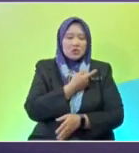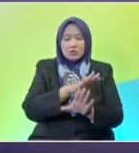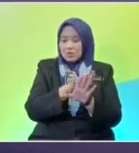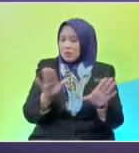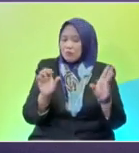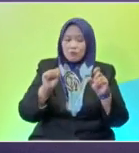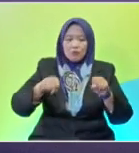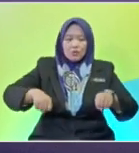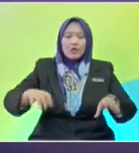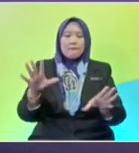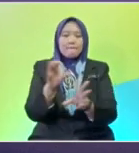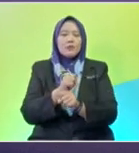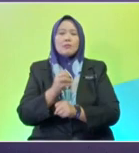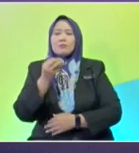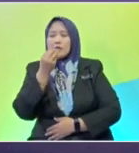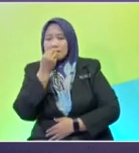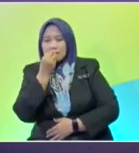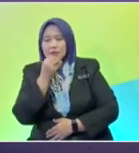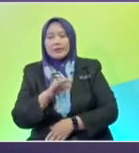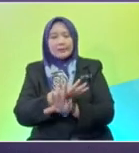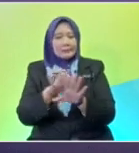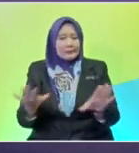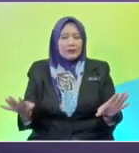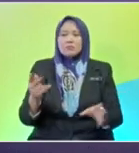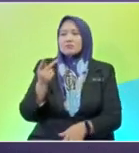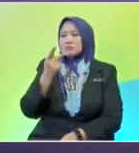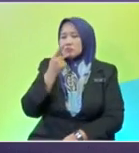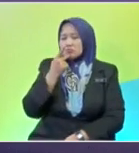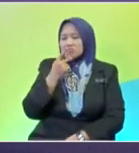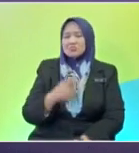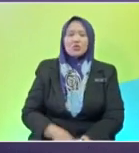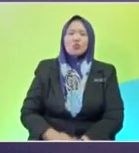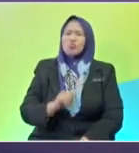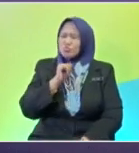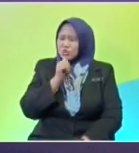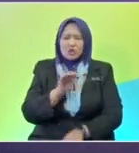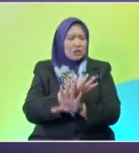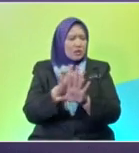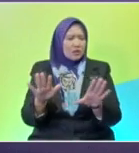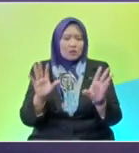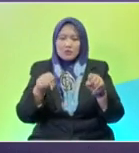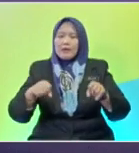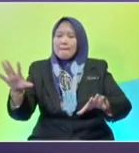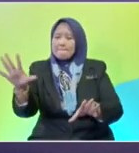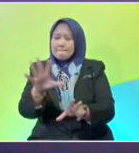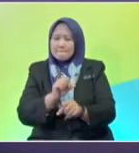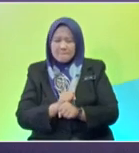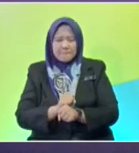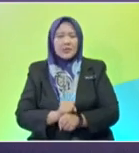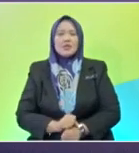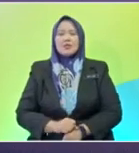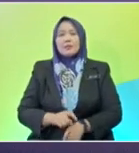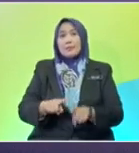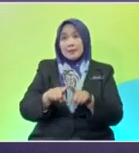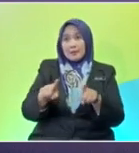bukan kita tak boleh makan langsung kita boleh Ambil sedikit dan jarak yang